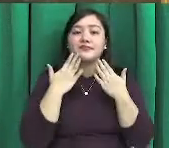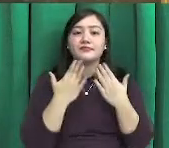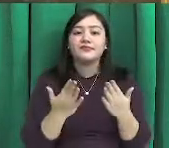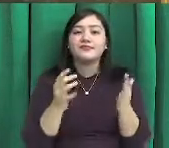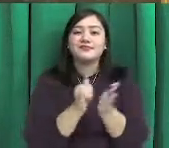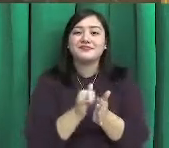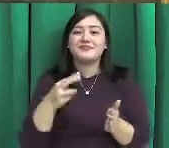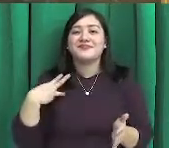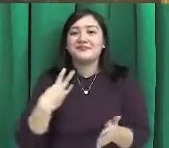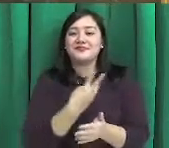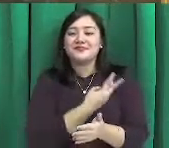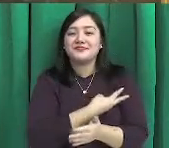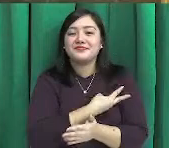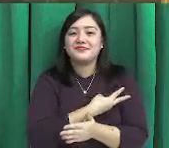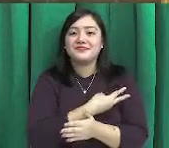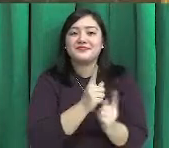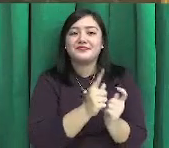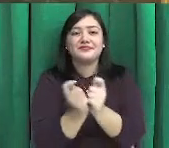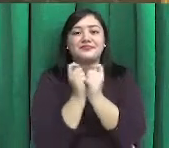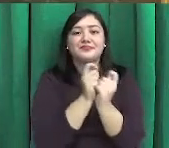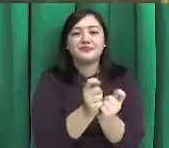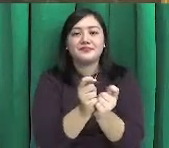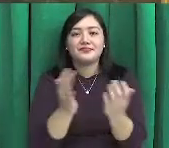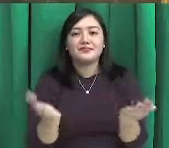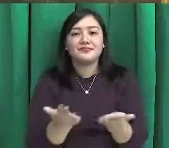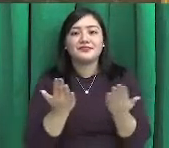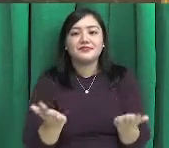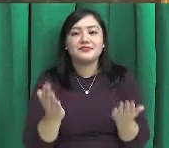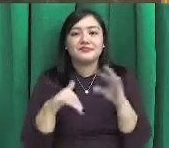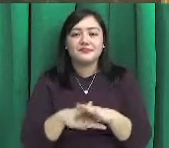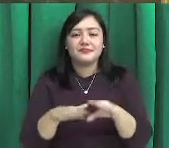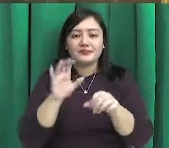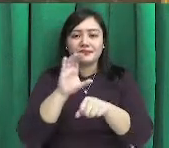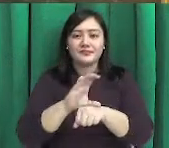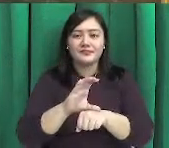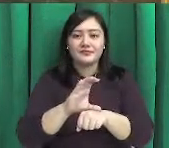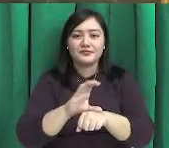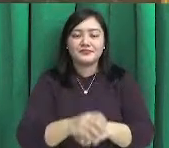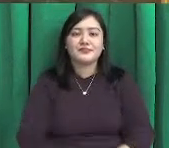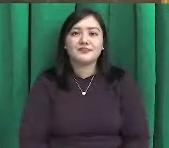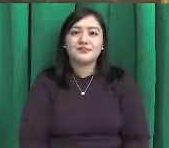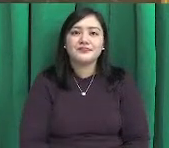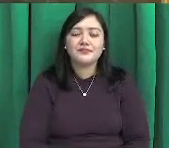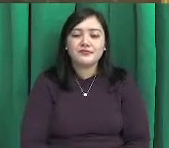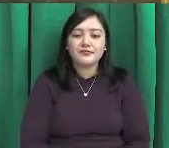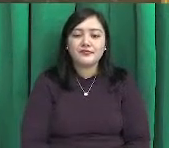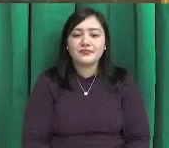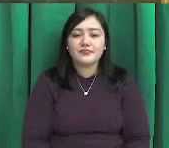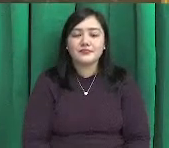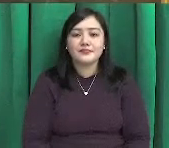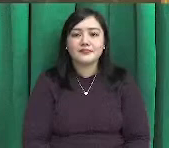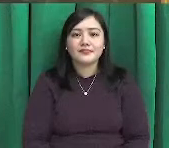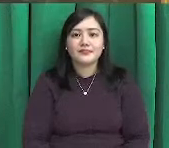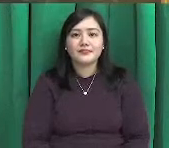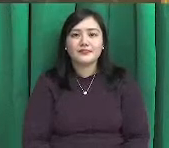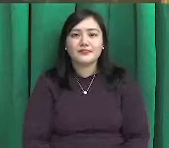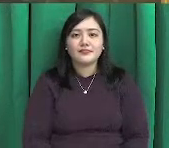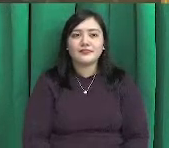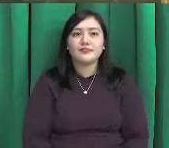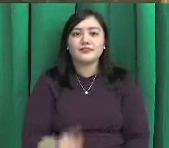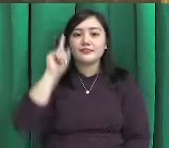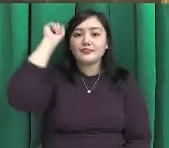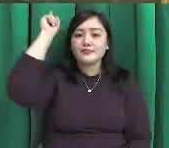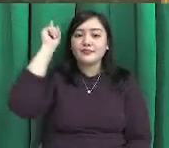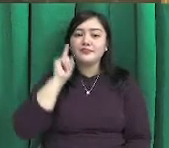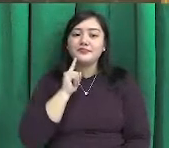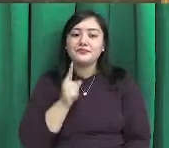naman, ako nauunawaan ko na, you know, sa church ay hindi naman hindi ka exempted kung